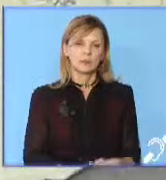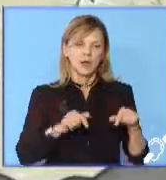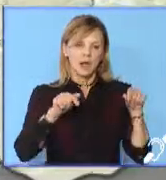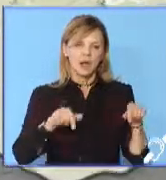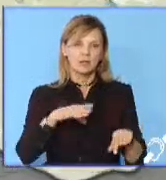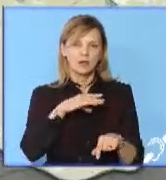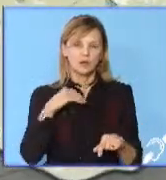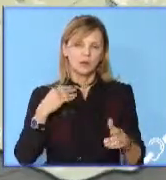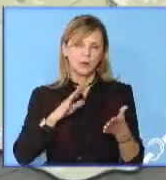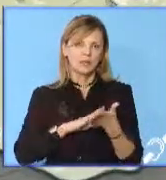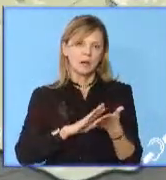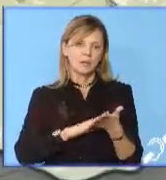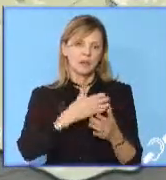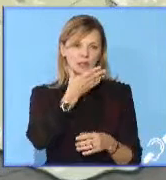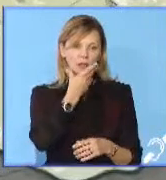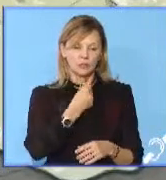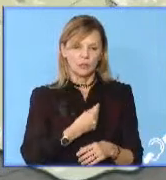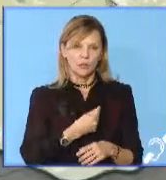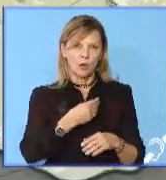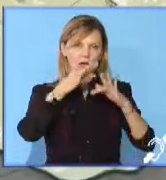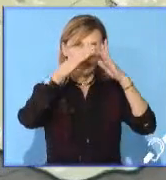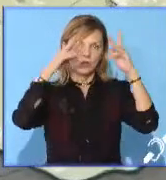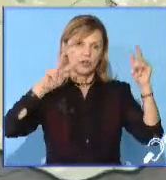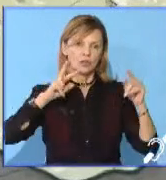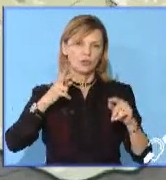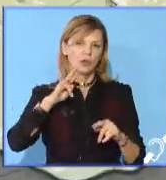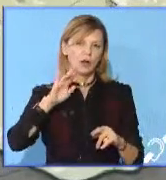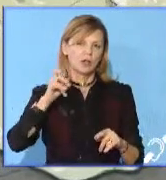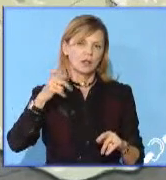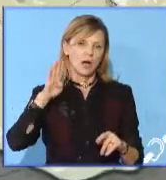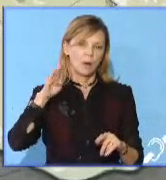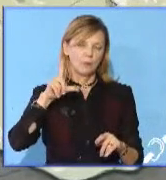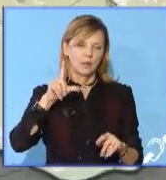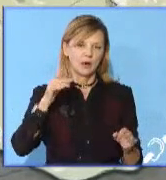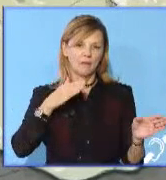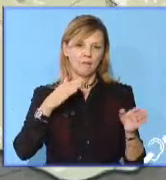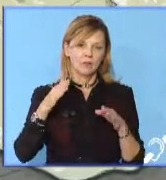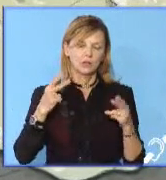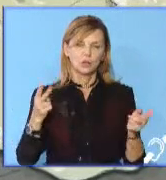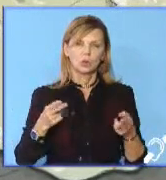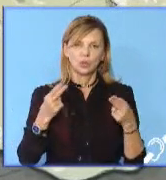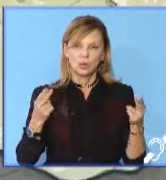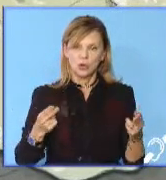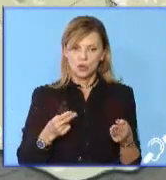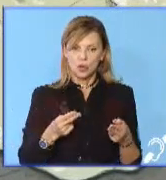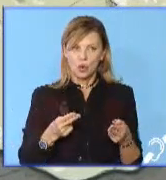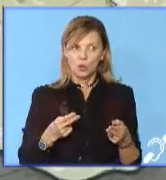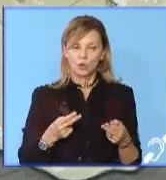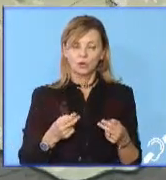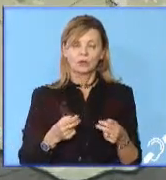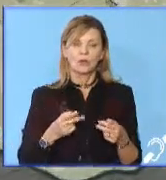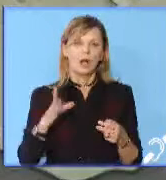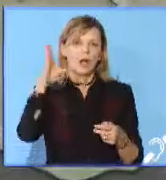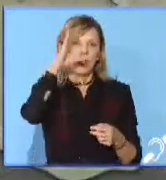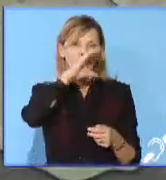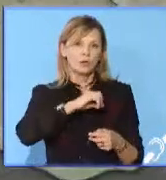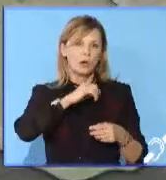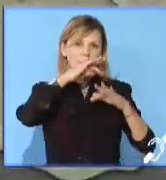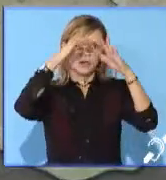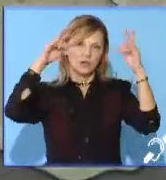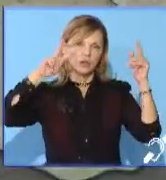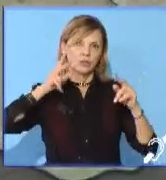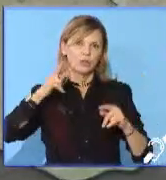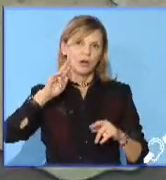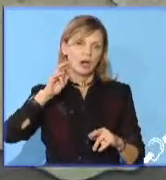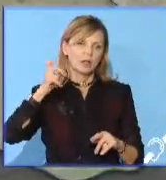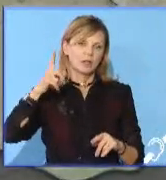Astăzi vremea s-a menținut predominant frumoasă, cerul a fost variabil, vântul a suflat slab până la moderat. La noapte cerul va fi